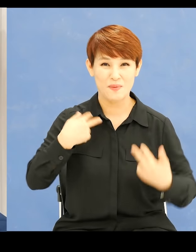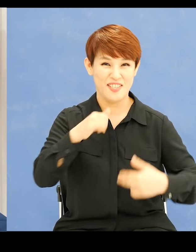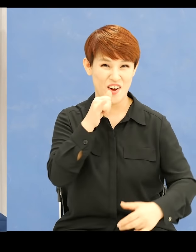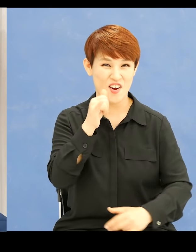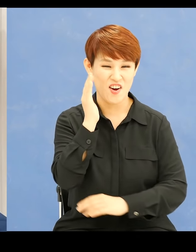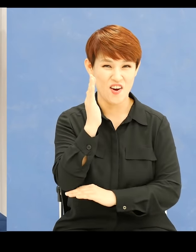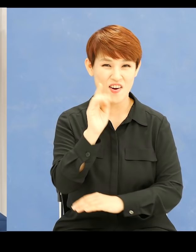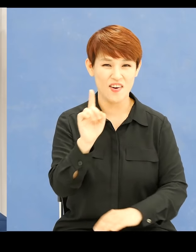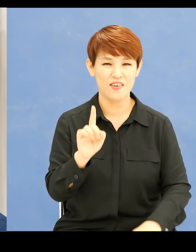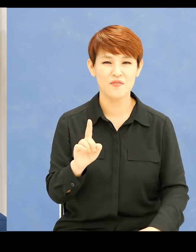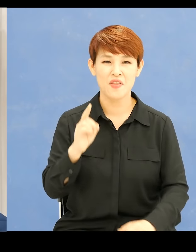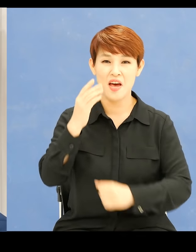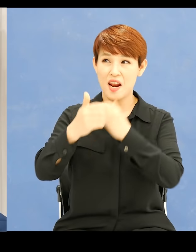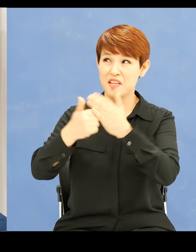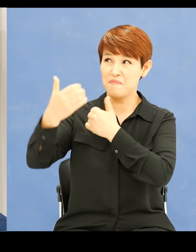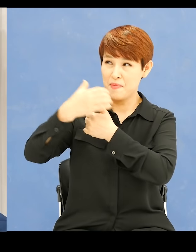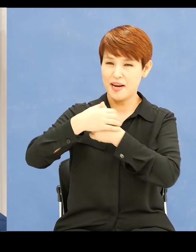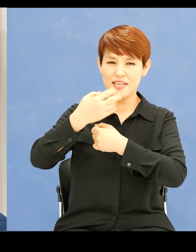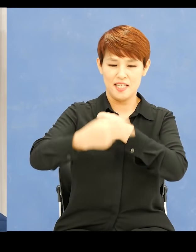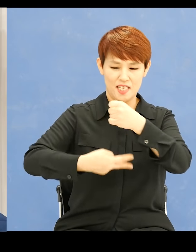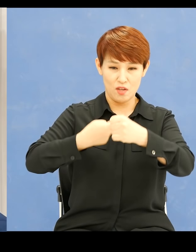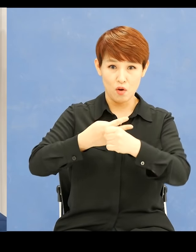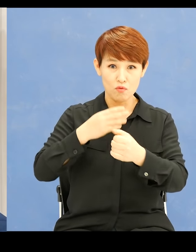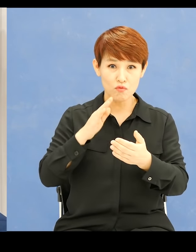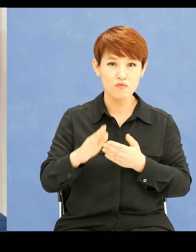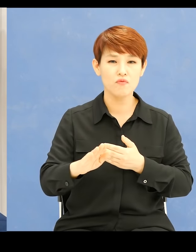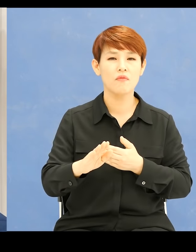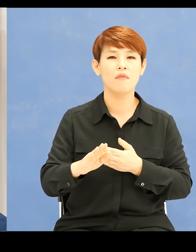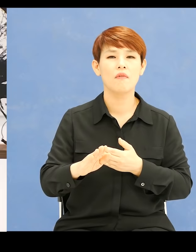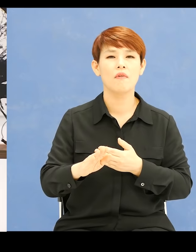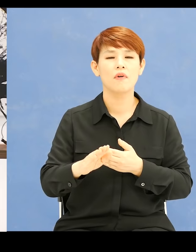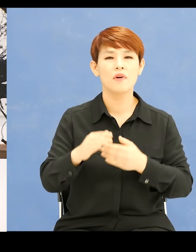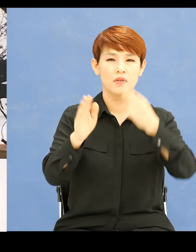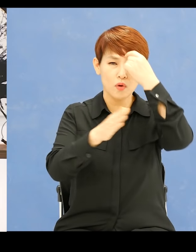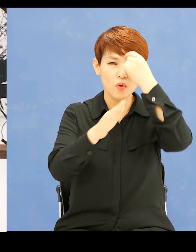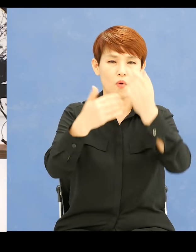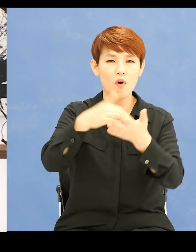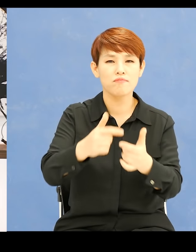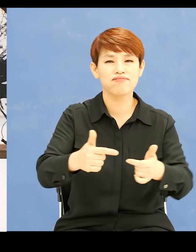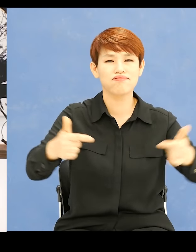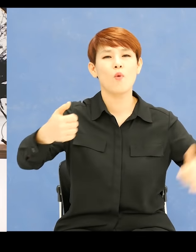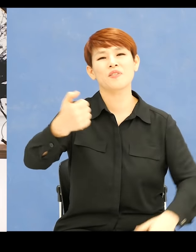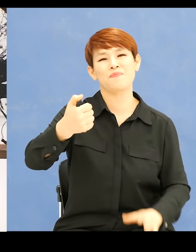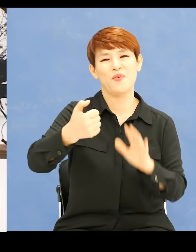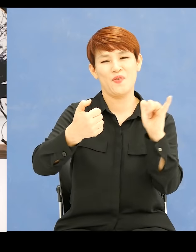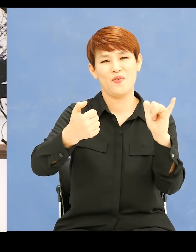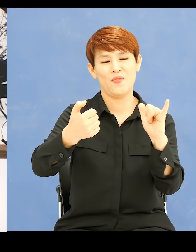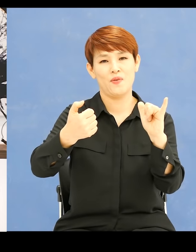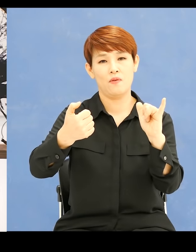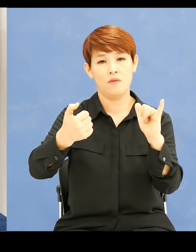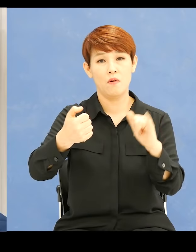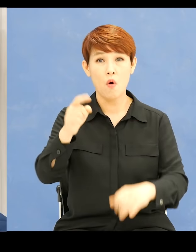네네. 네. 그래서 하나님 맡기셔가지고 한 2년 정도 지나니까 한 50여 명 됐어요. 예. 50여 명이 되는데 어느